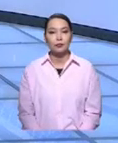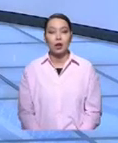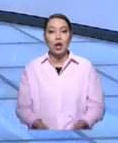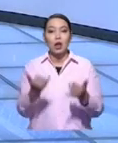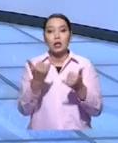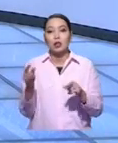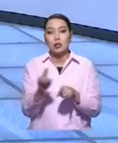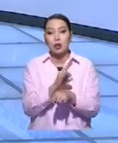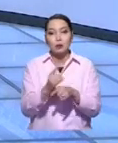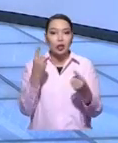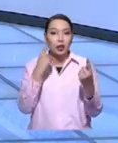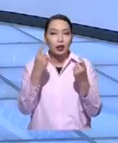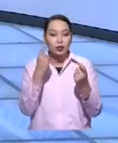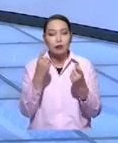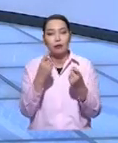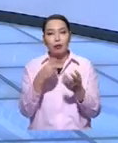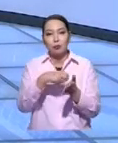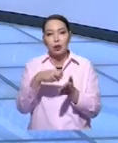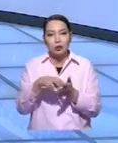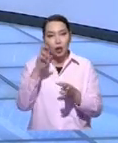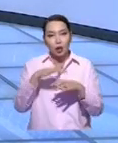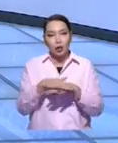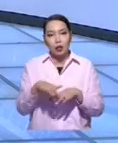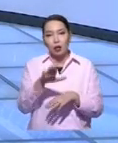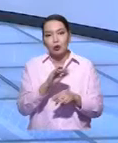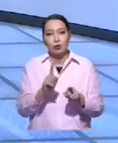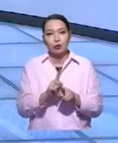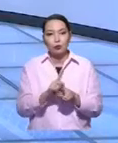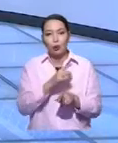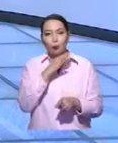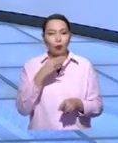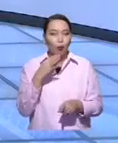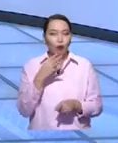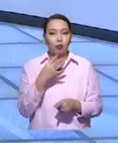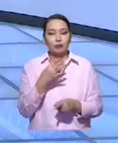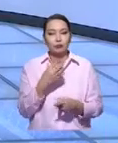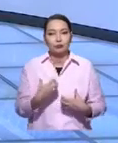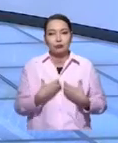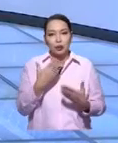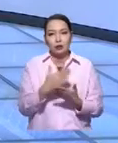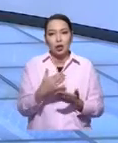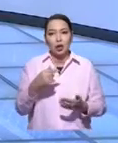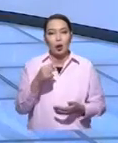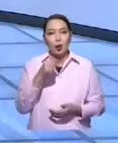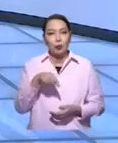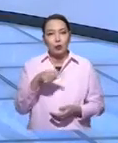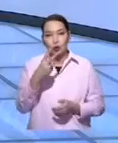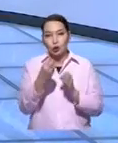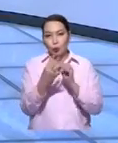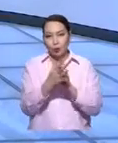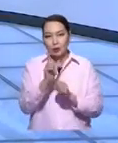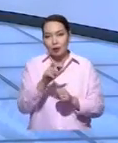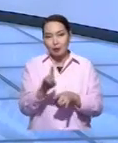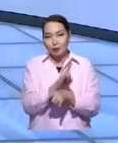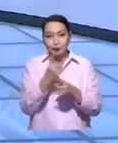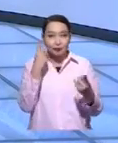қазір жалған ақпарат таратып, елдегі елең алаңды өз мүдделеріне қолданатындар көбейген. Былтыр 215 адам фейк хабарлама таратса, биыл олардың